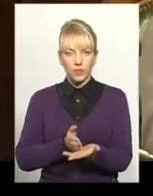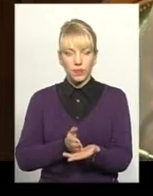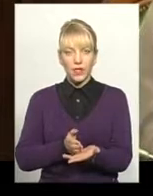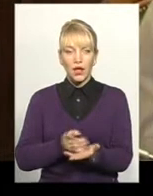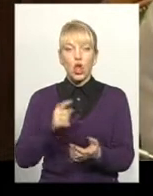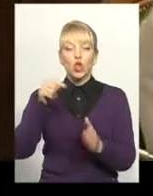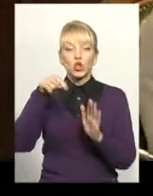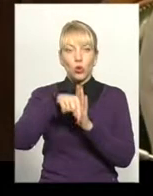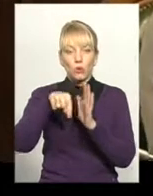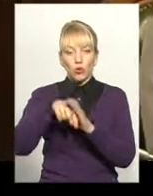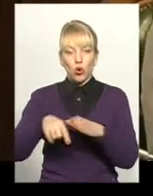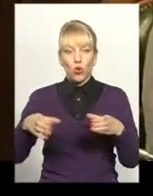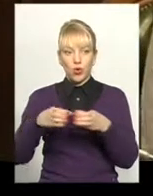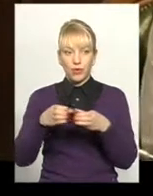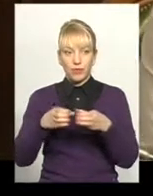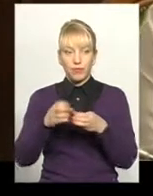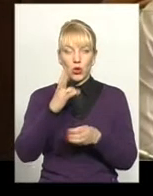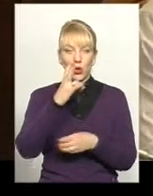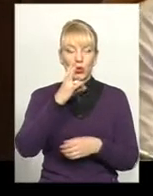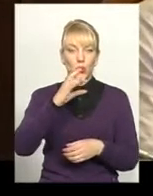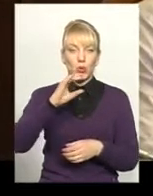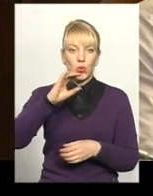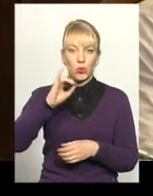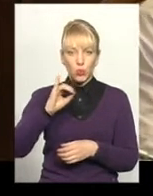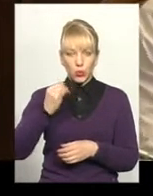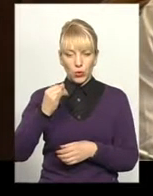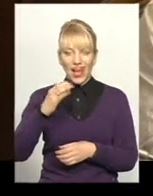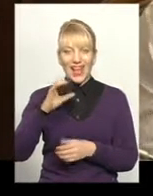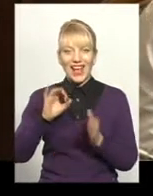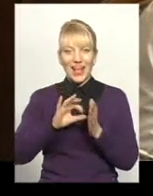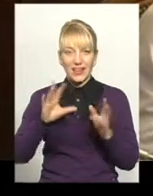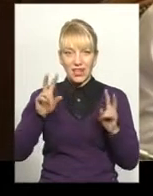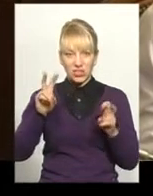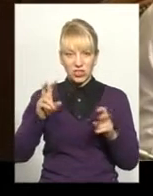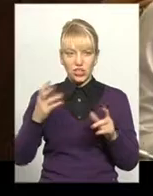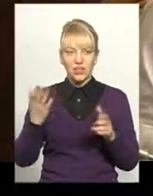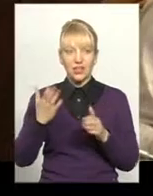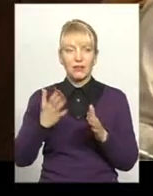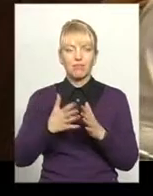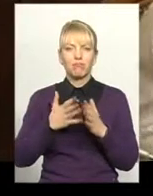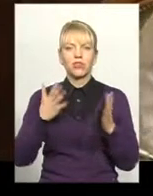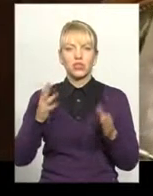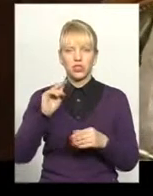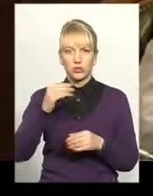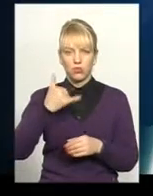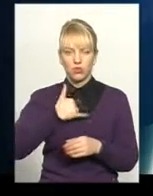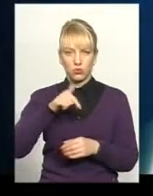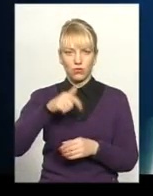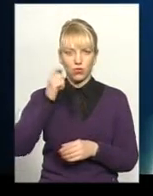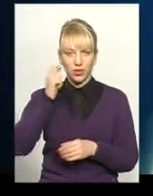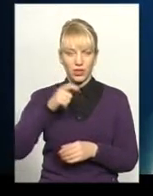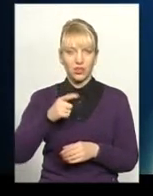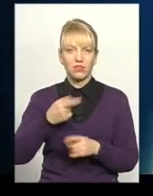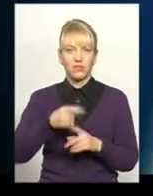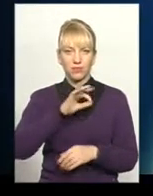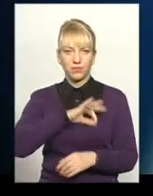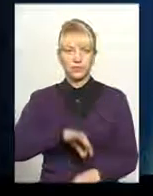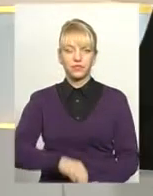колективно, навіть той самий Duke Energy, який більший за будь-яку українську монополію, він, ну, карлик.